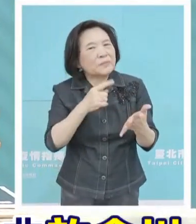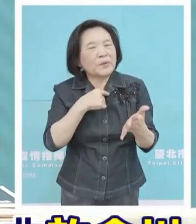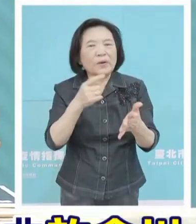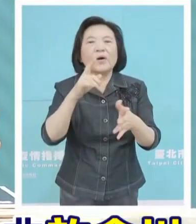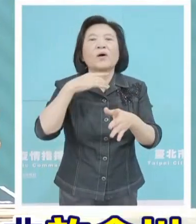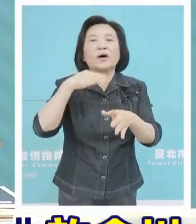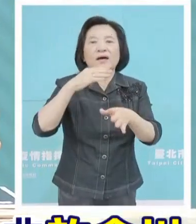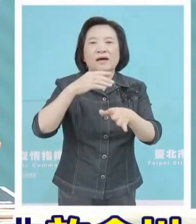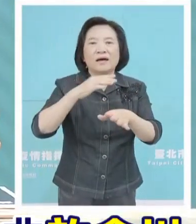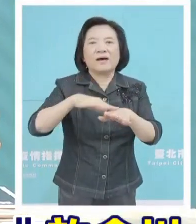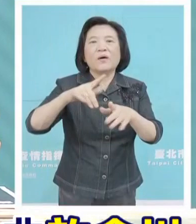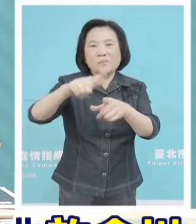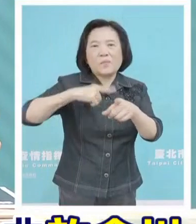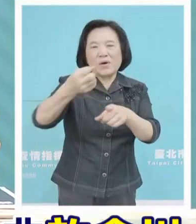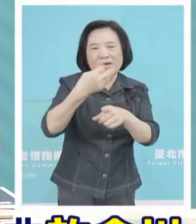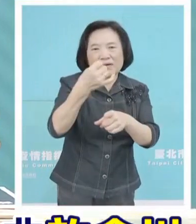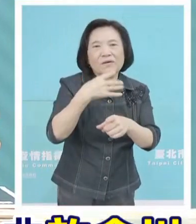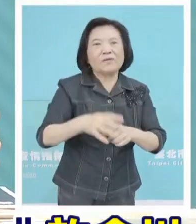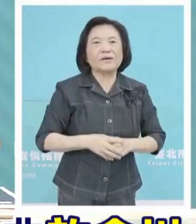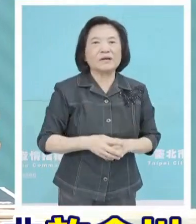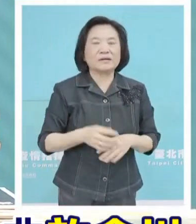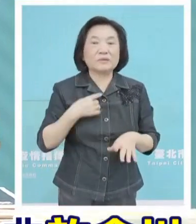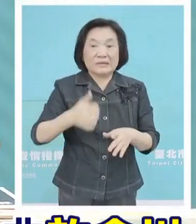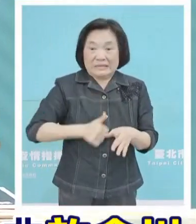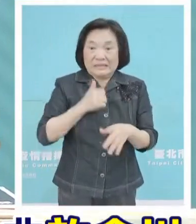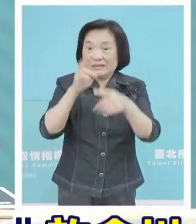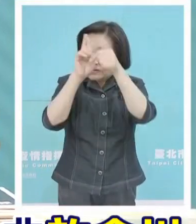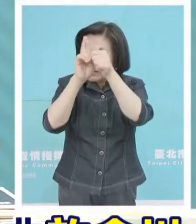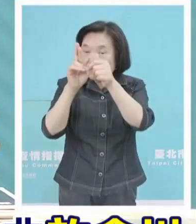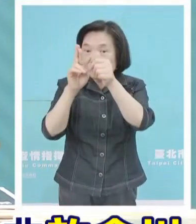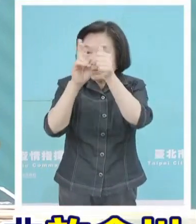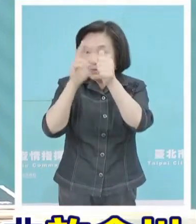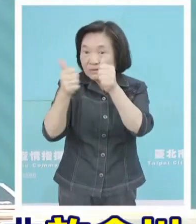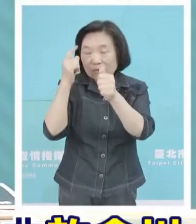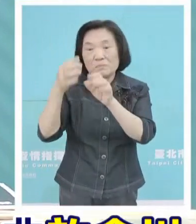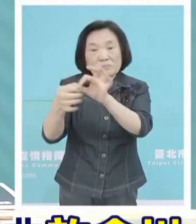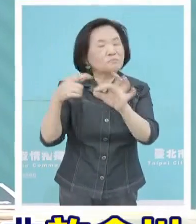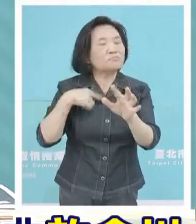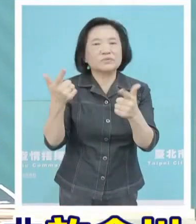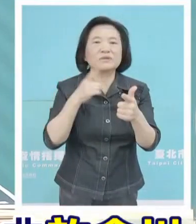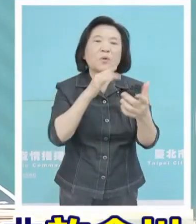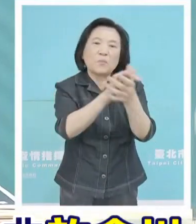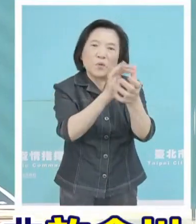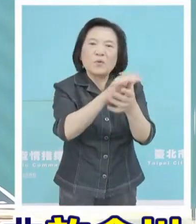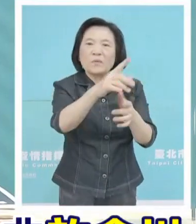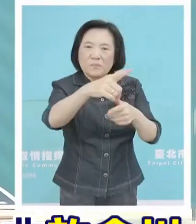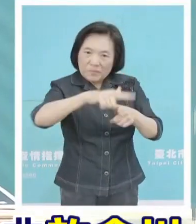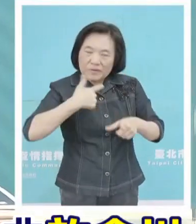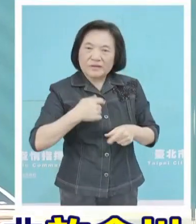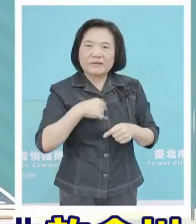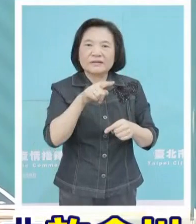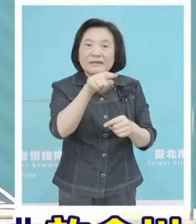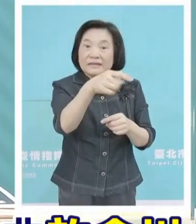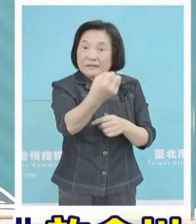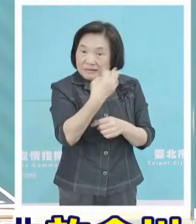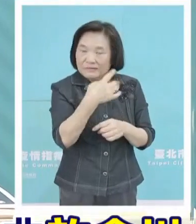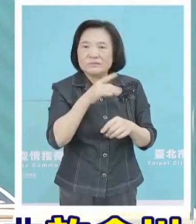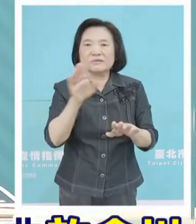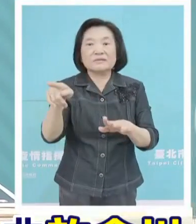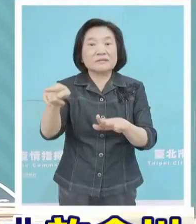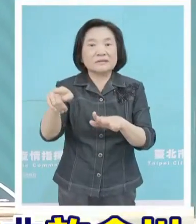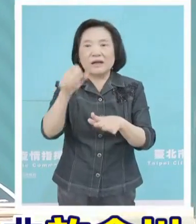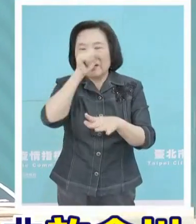员你误会了。第一次他转过来是说转达好心肝基金会的心声，是希望能够参